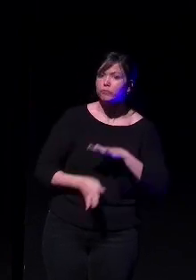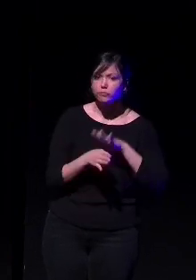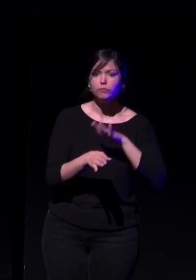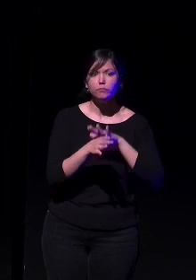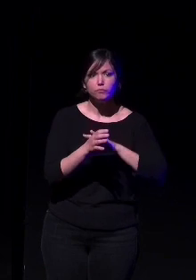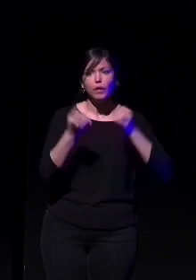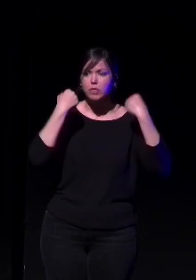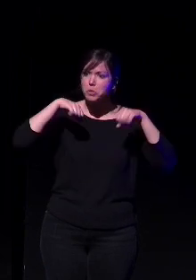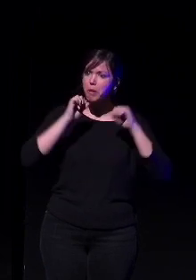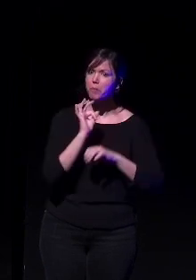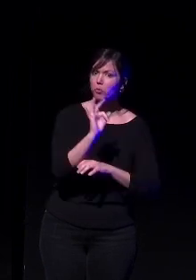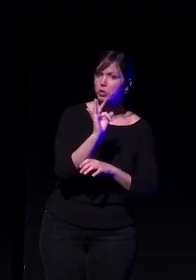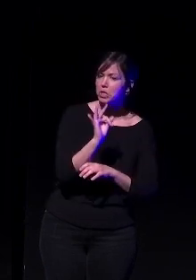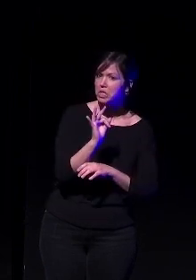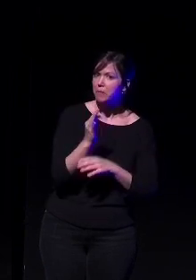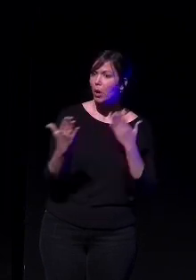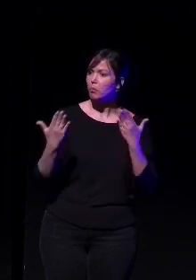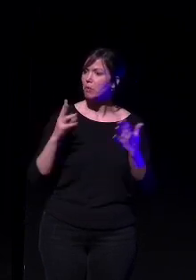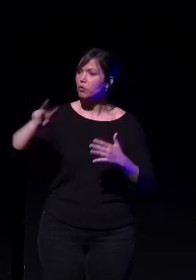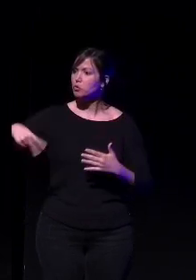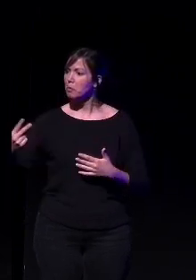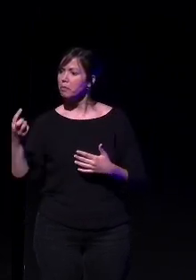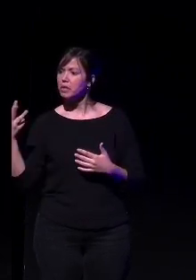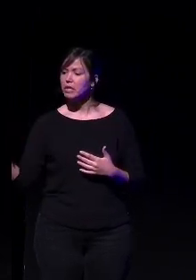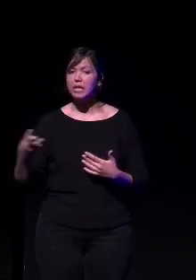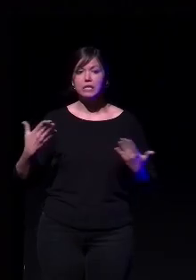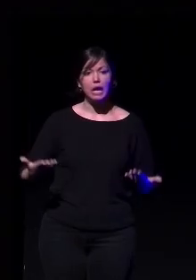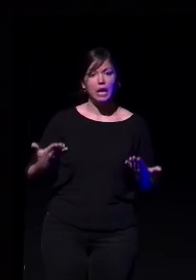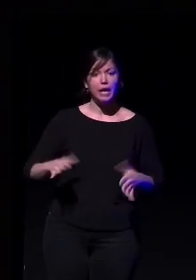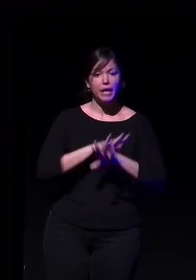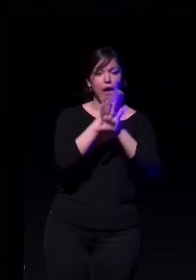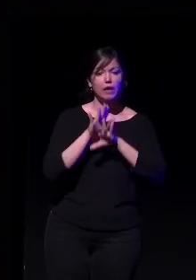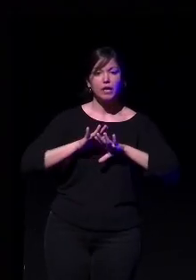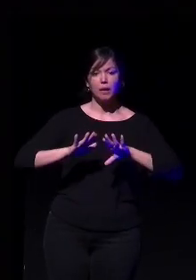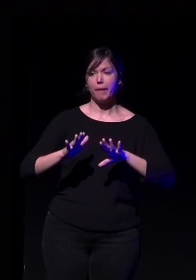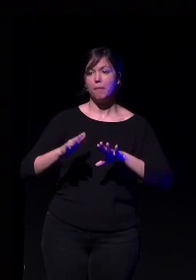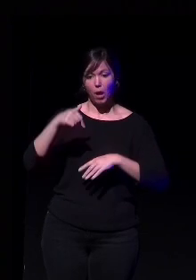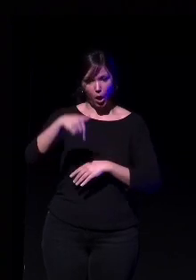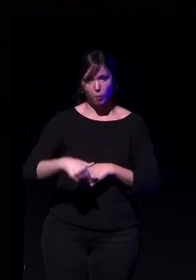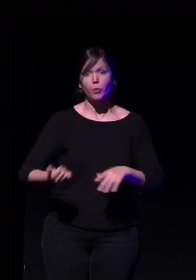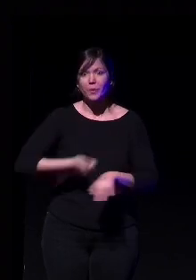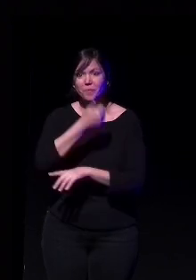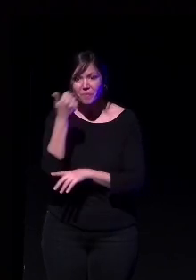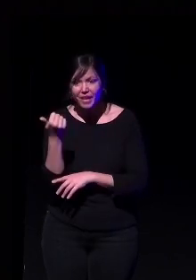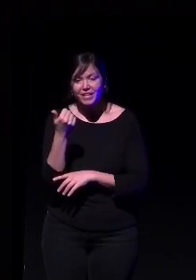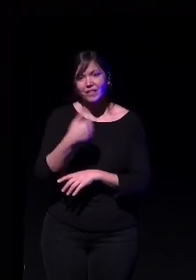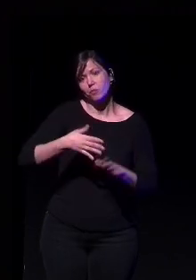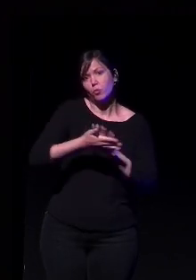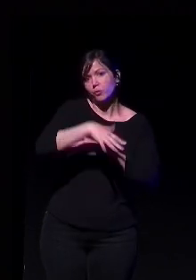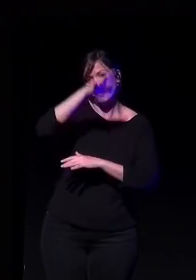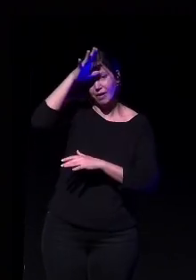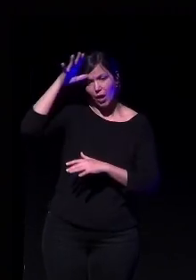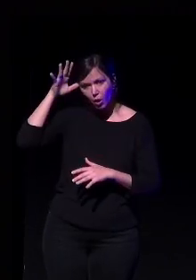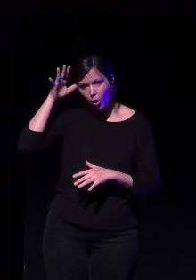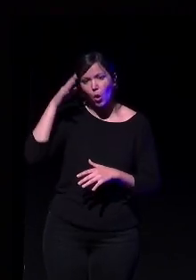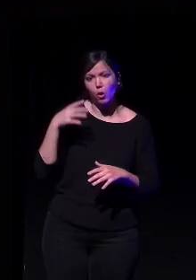la dinàmica positiva del 2023. Donem per acabada, i avui encara més per aquesta cola que fèiem, per acabar la